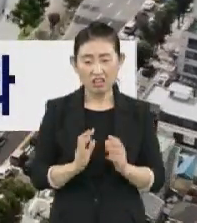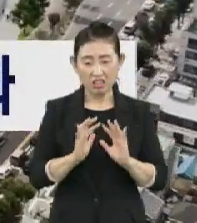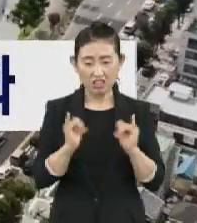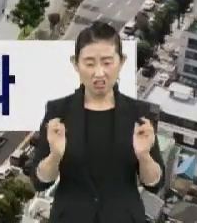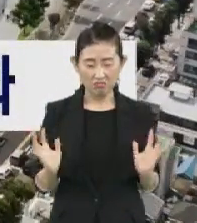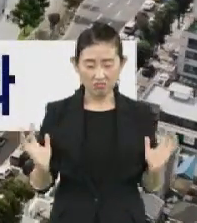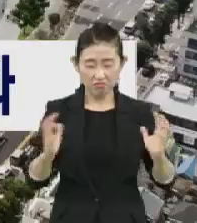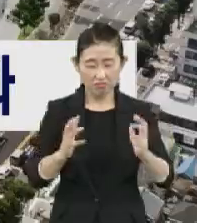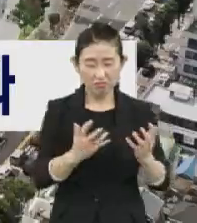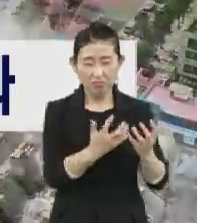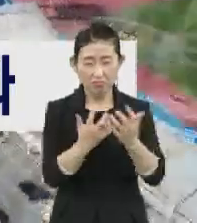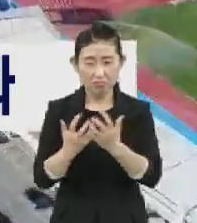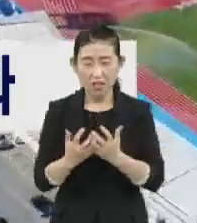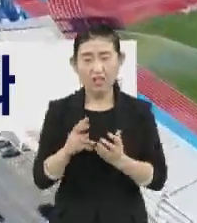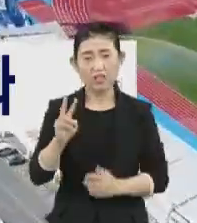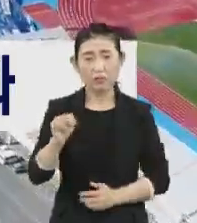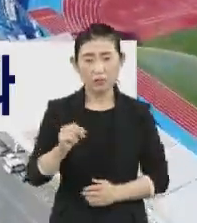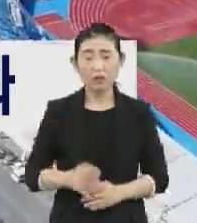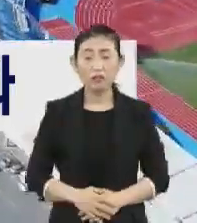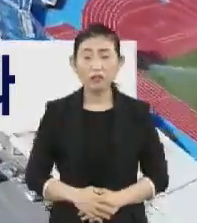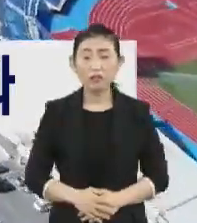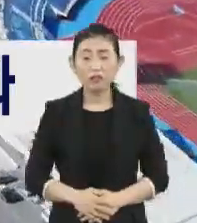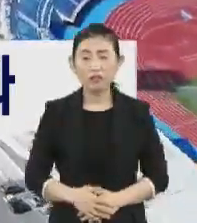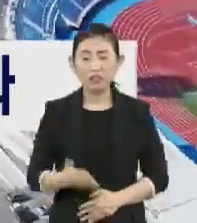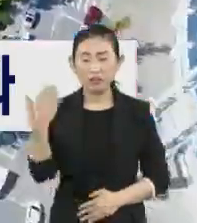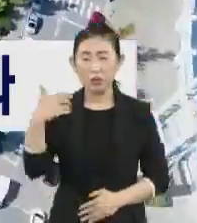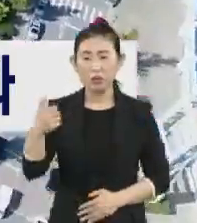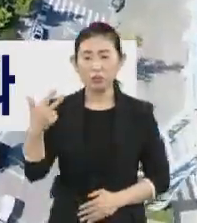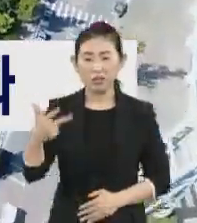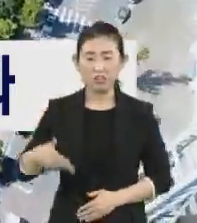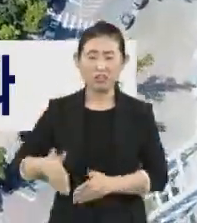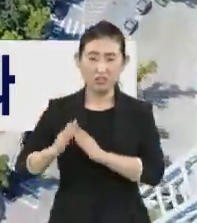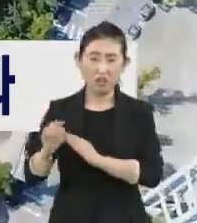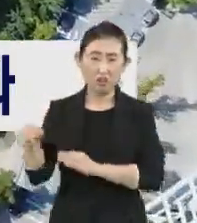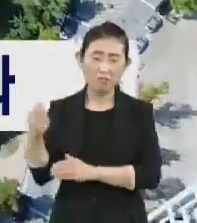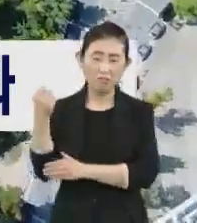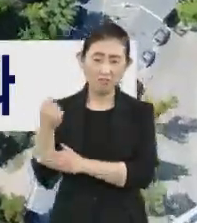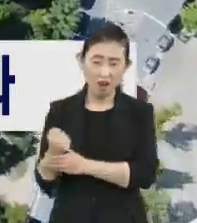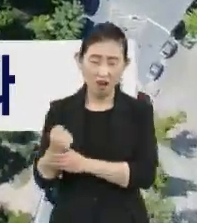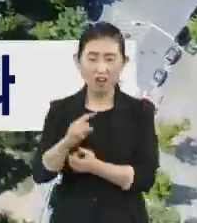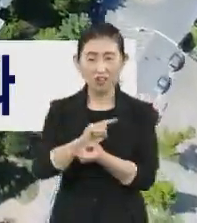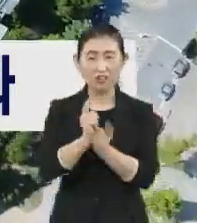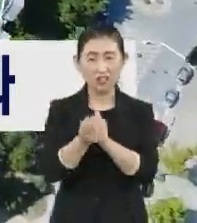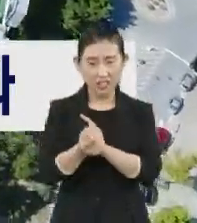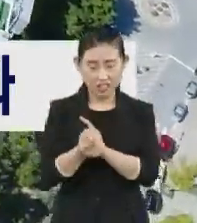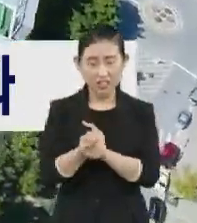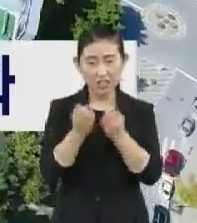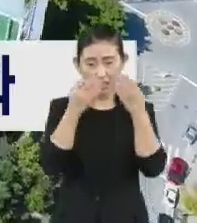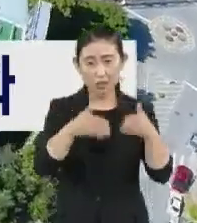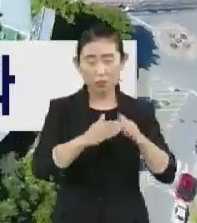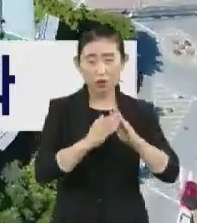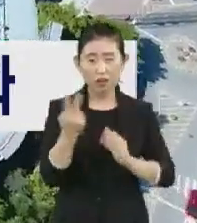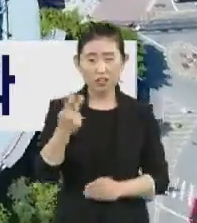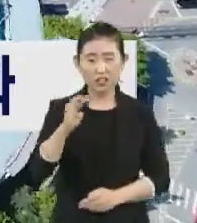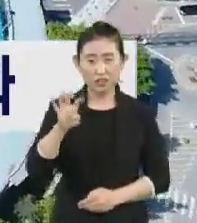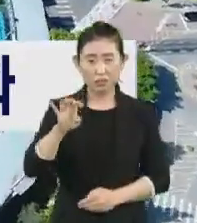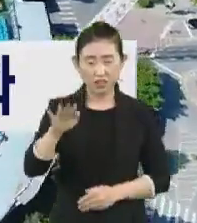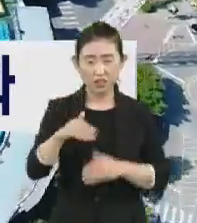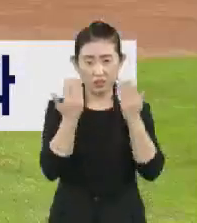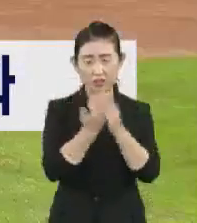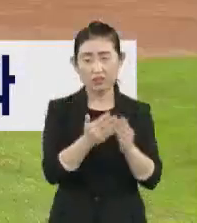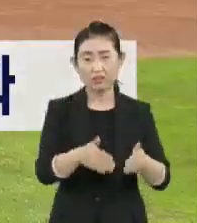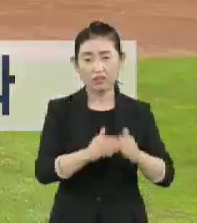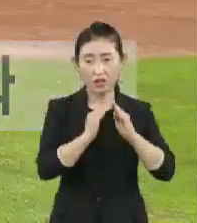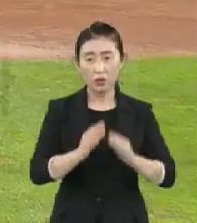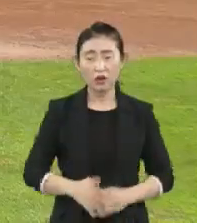명을 수용할 수 있습니다. 준공된 지 57년 된 한반 야구장을 대체할 새 야구장은 2024년 말까지